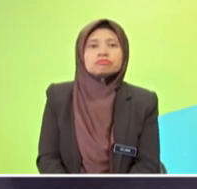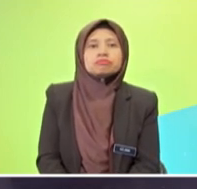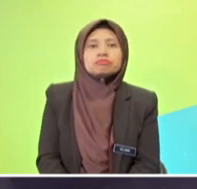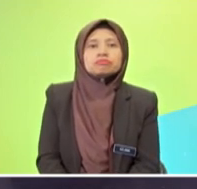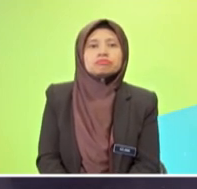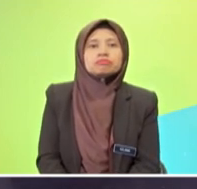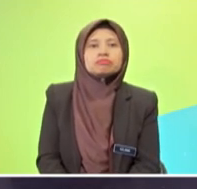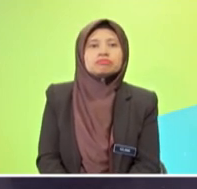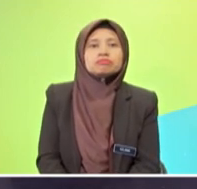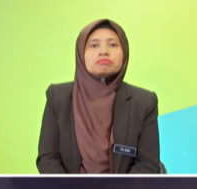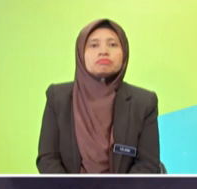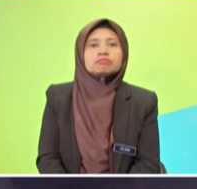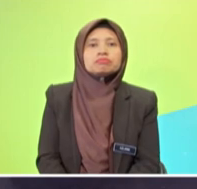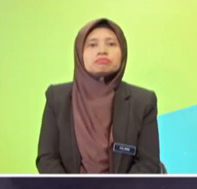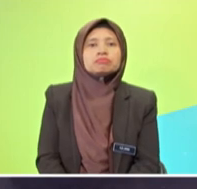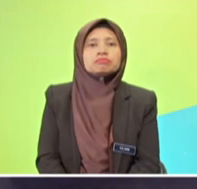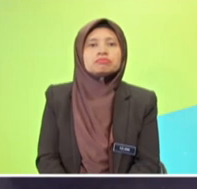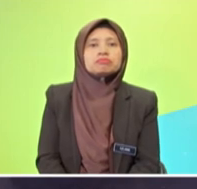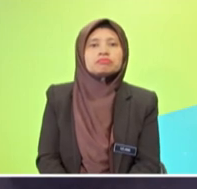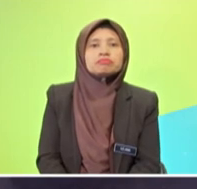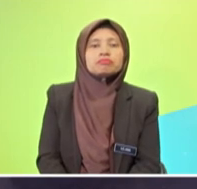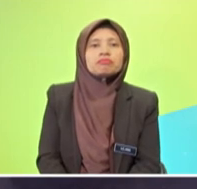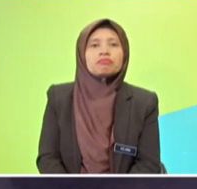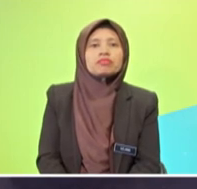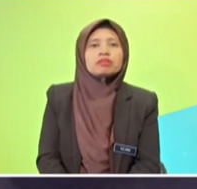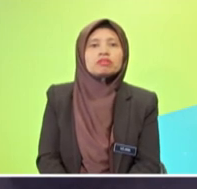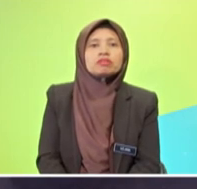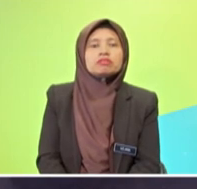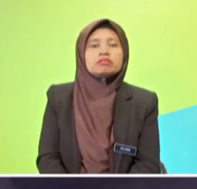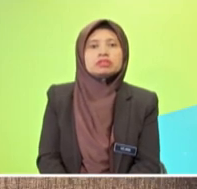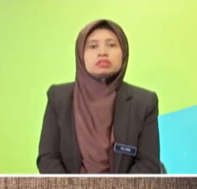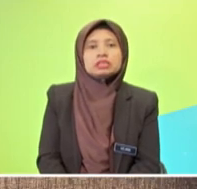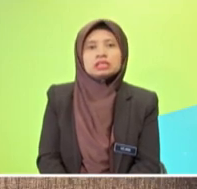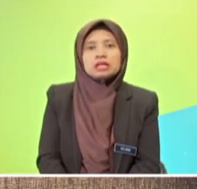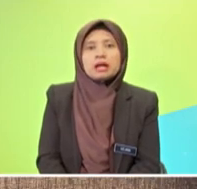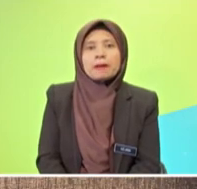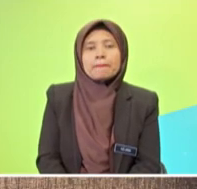murid yang hendak mencoba adalah kita